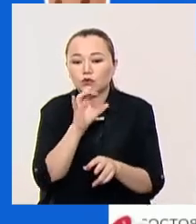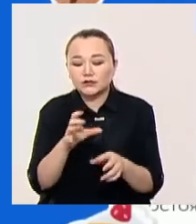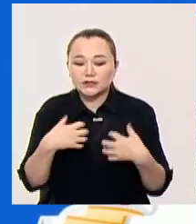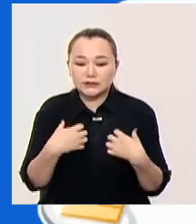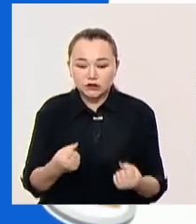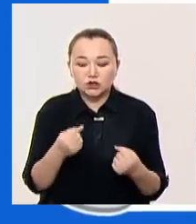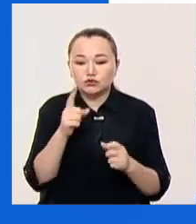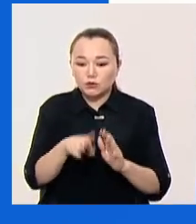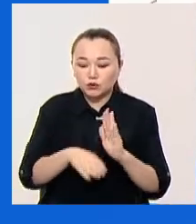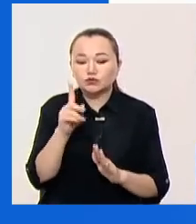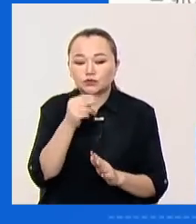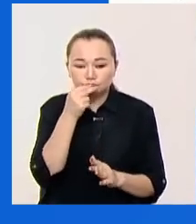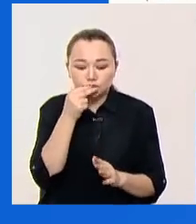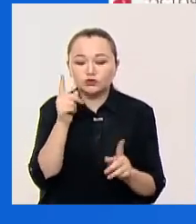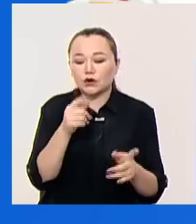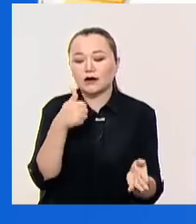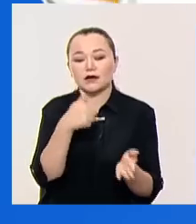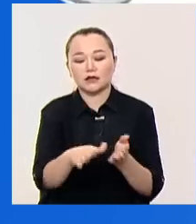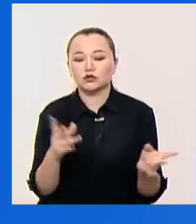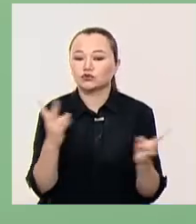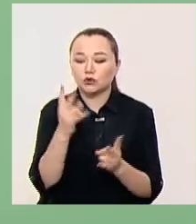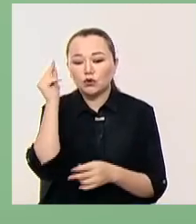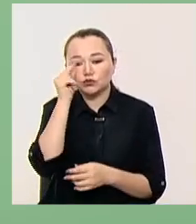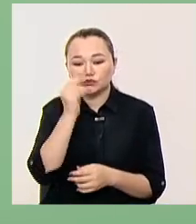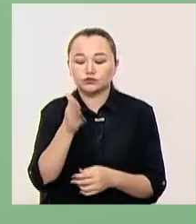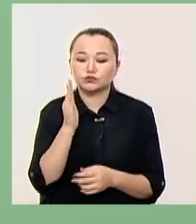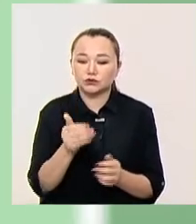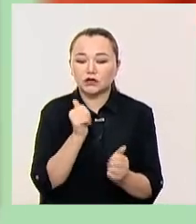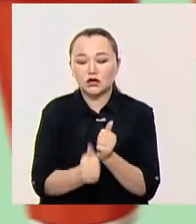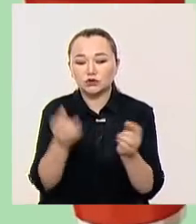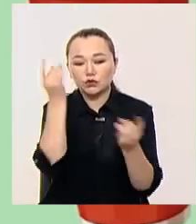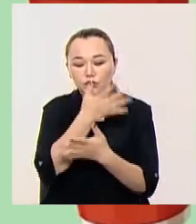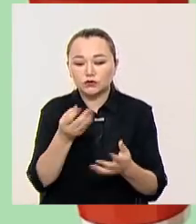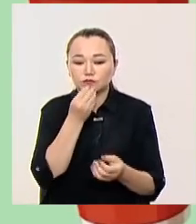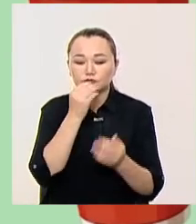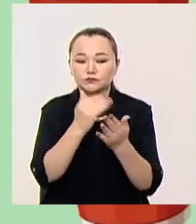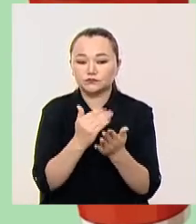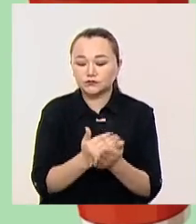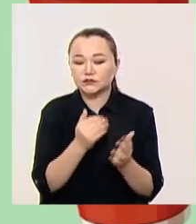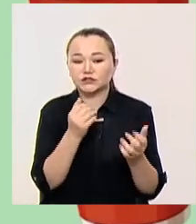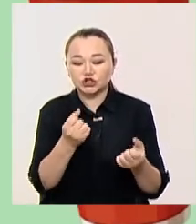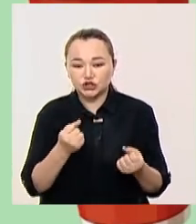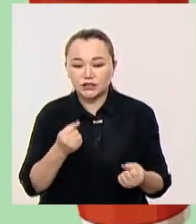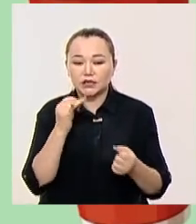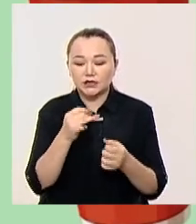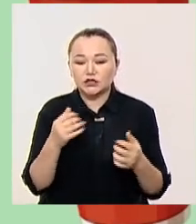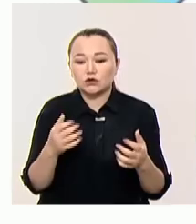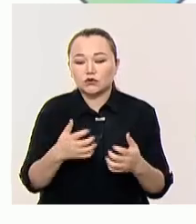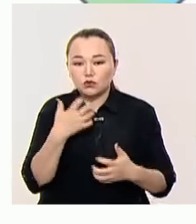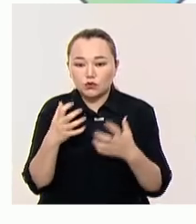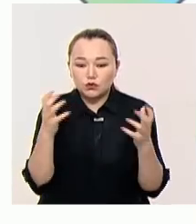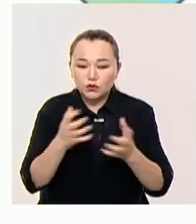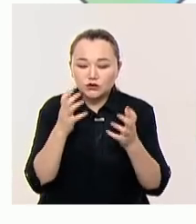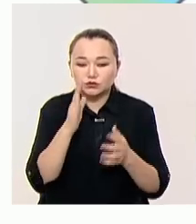сау болу үшін нені жеп, неден бас тарту қажеттігін үйренеді. Әрі салауатты өмір салтын ұстанып, денсаулықтарын күтуге дағдыланады.